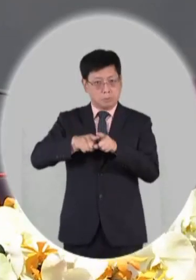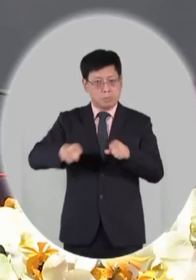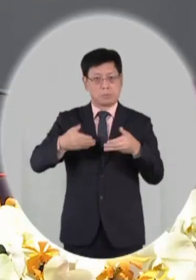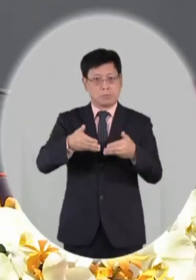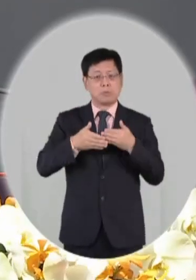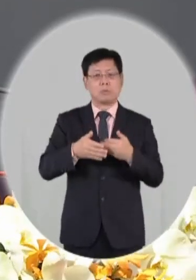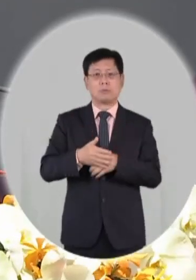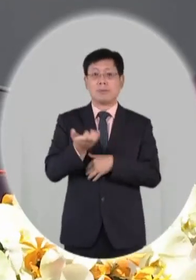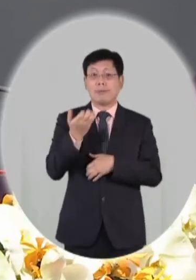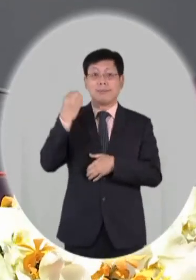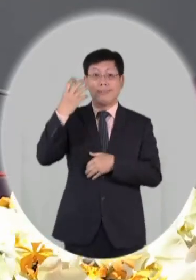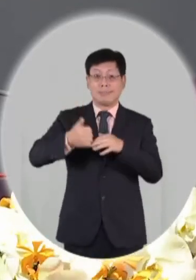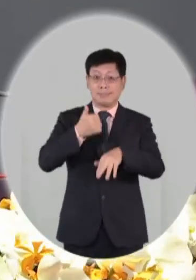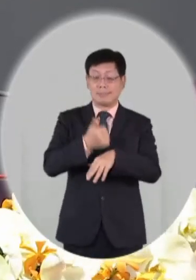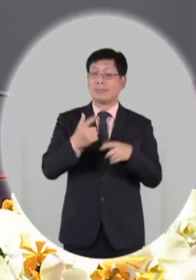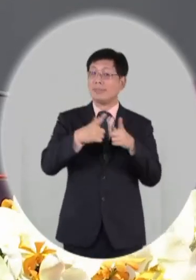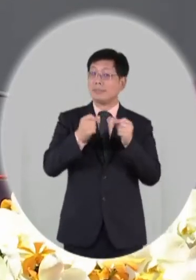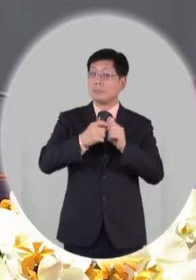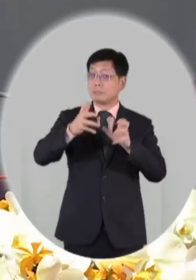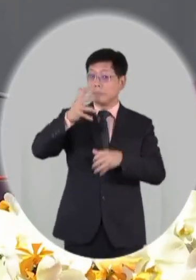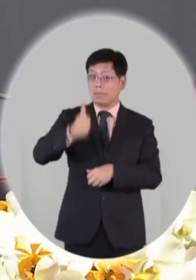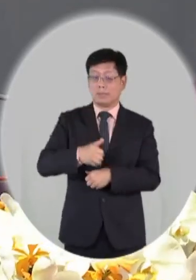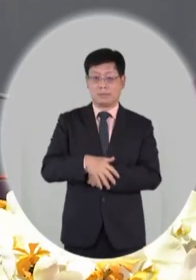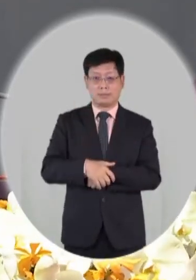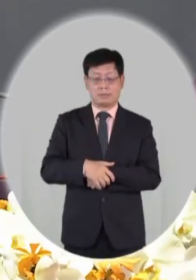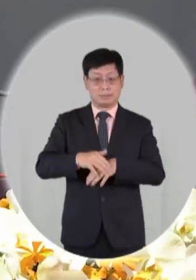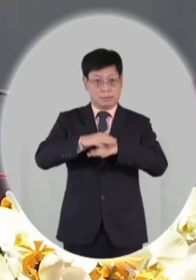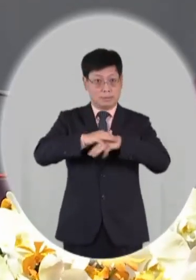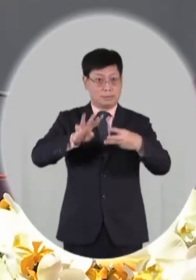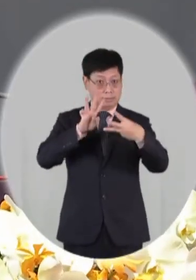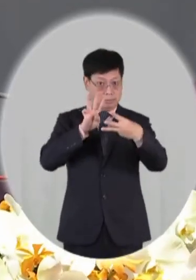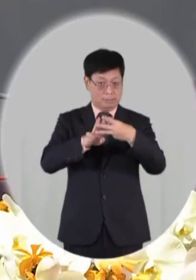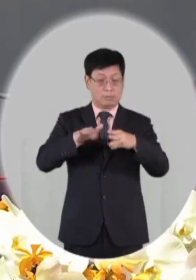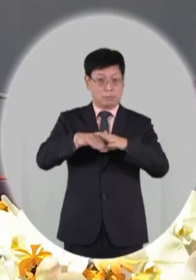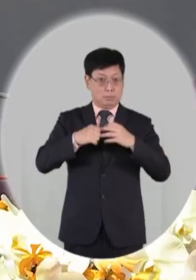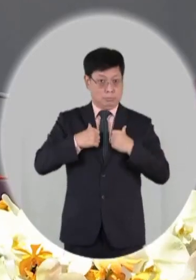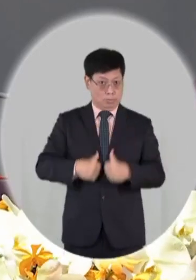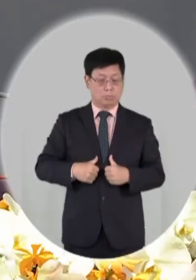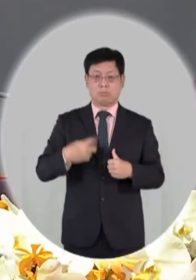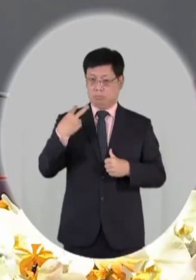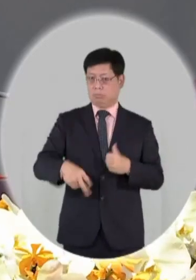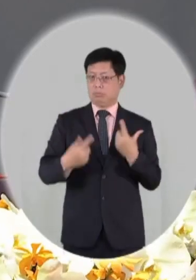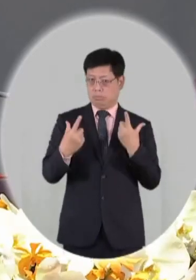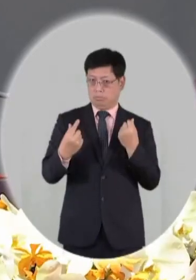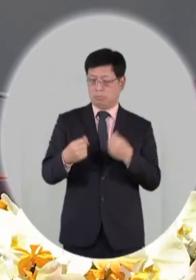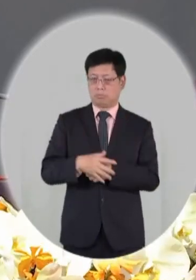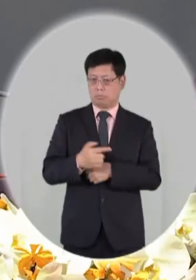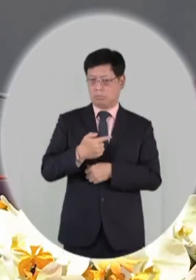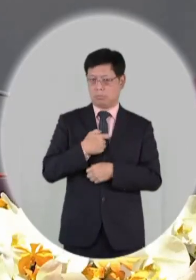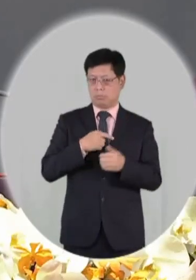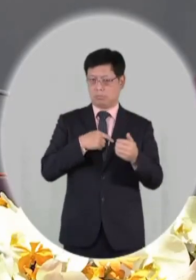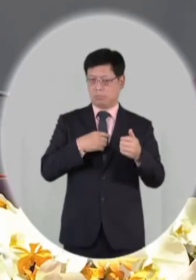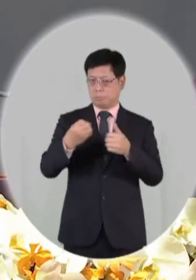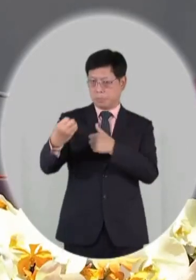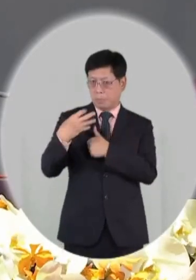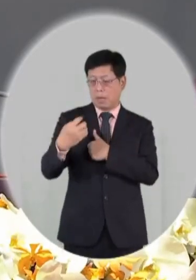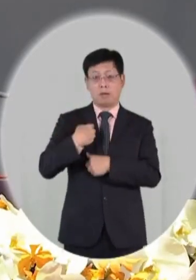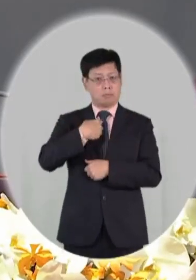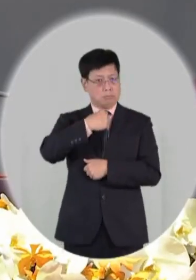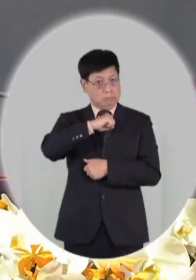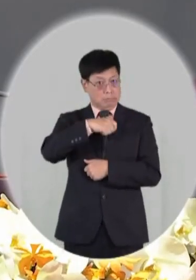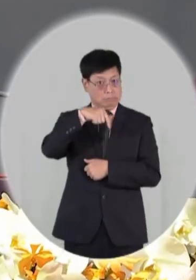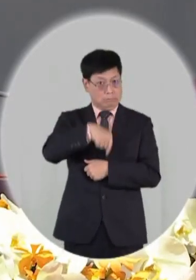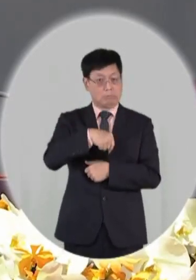上任的日本首相岸田文雄也直指台湾处